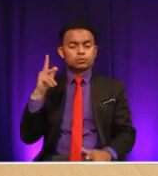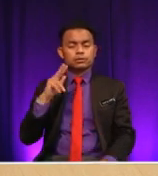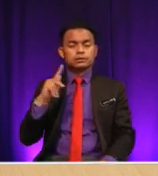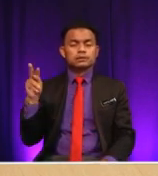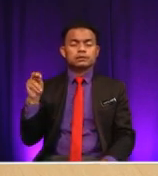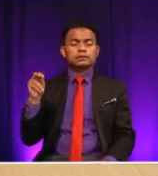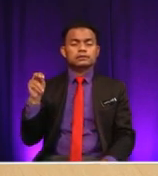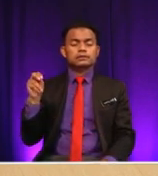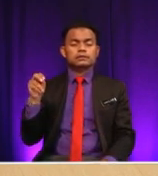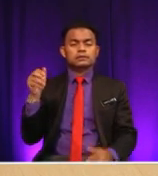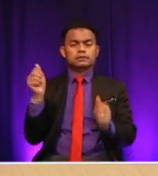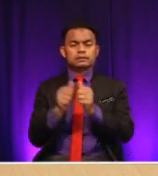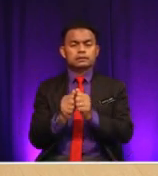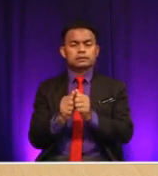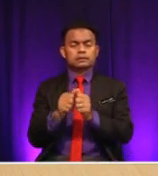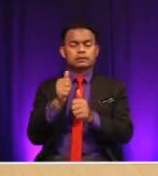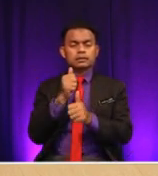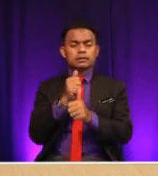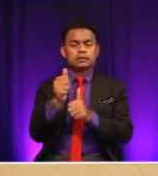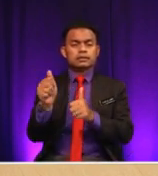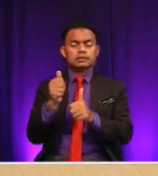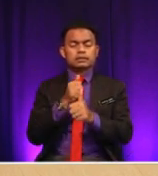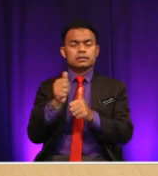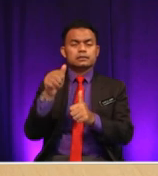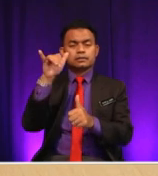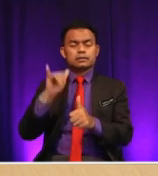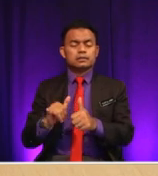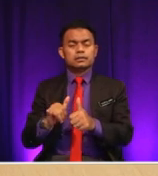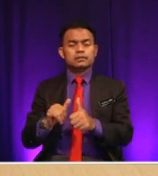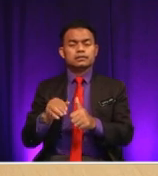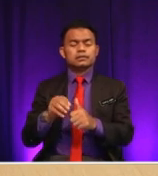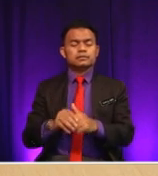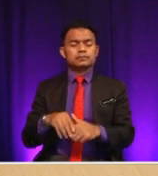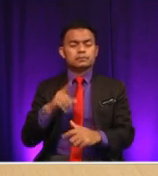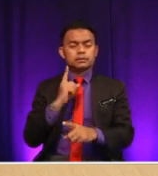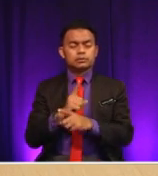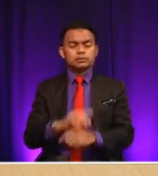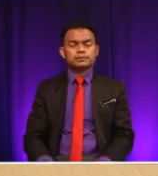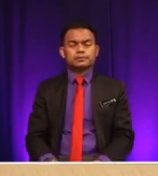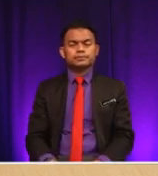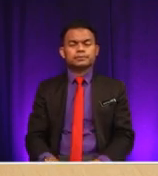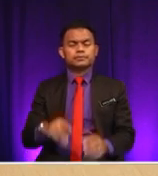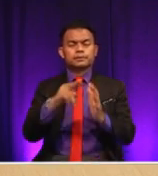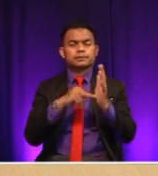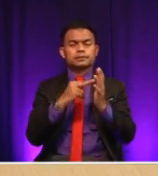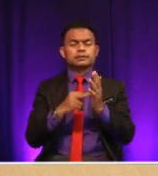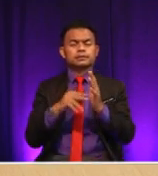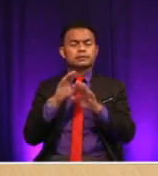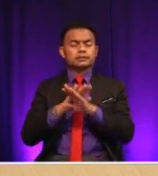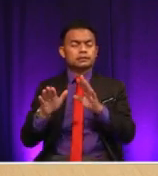yang munasabah dan kritikan ini asas kritikan Yang dilakukan tanpa menggunakan